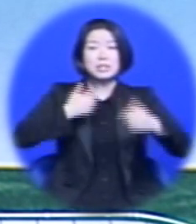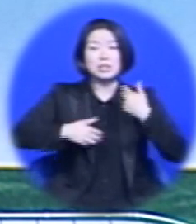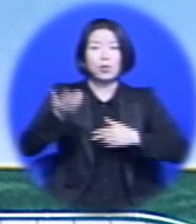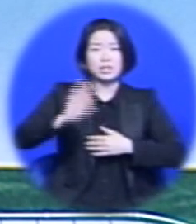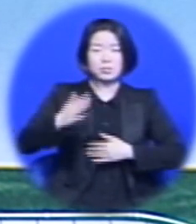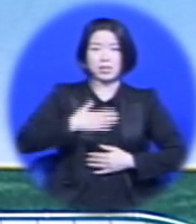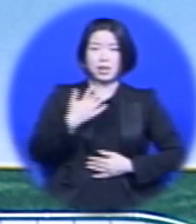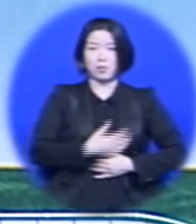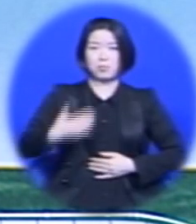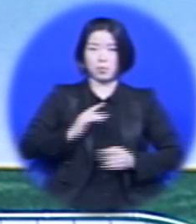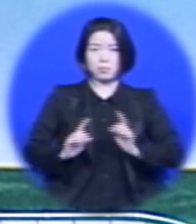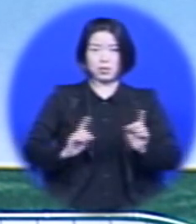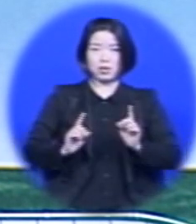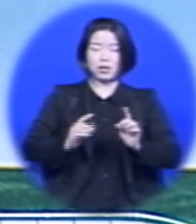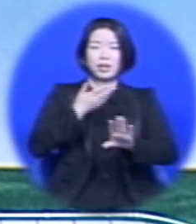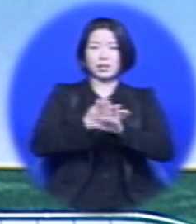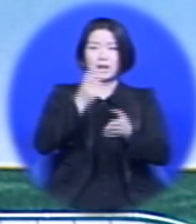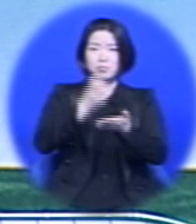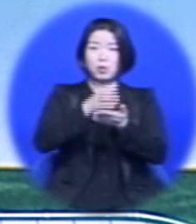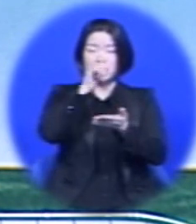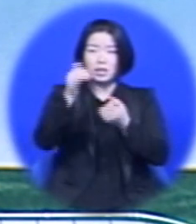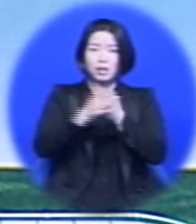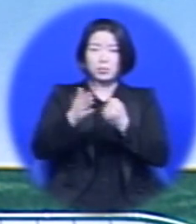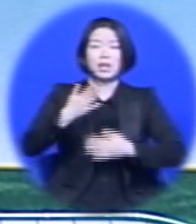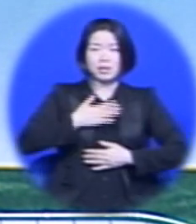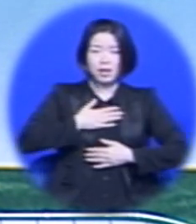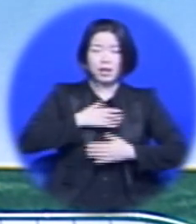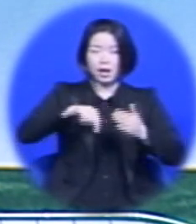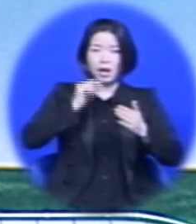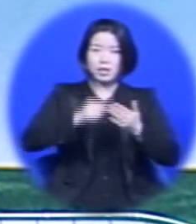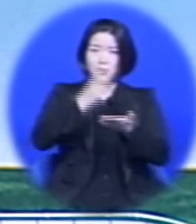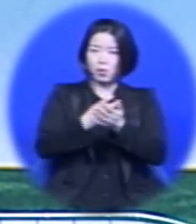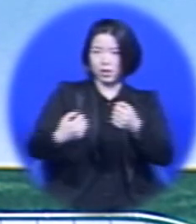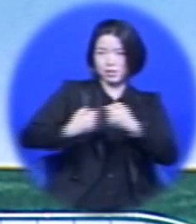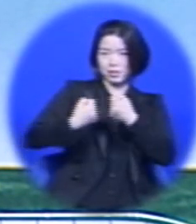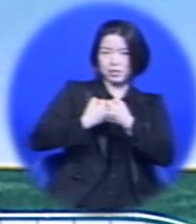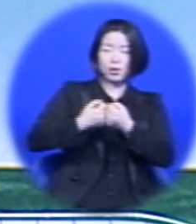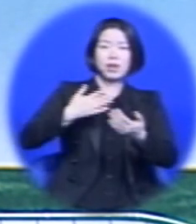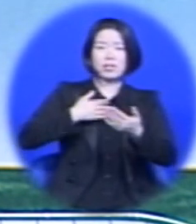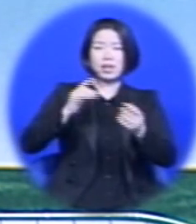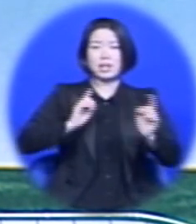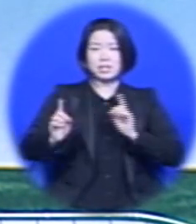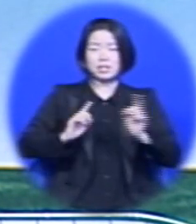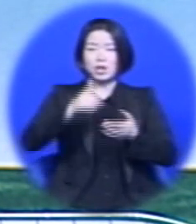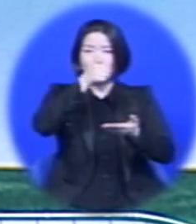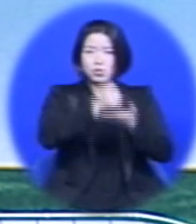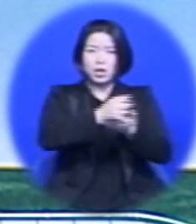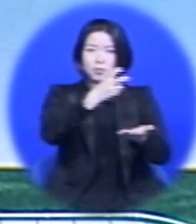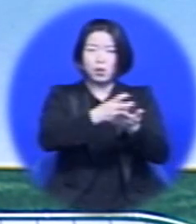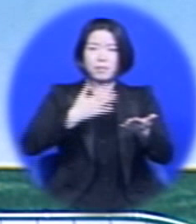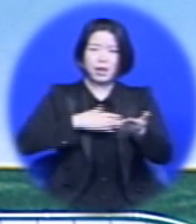지체는 다른 법이 있어서 내 마음의 법과 맞서 싸우며 내 지체에 있는 죄의 법에 나를